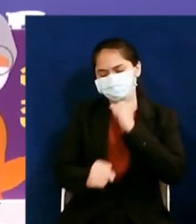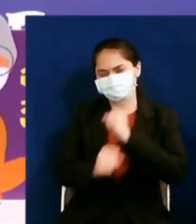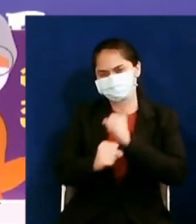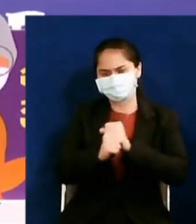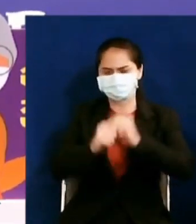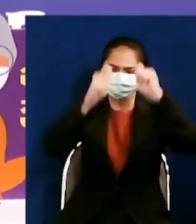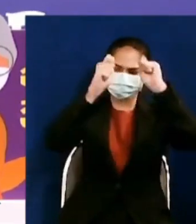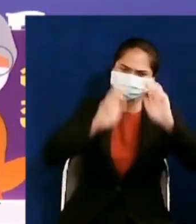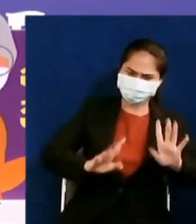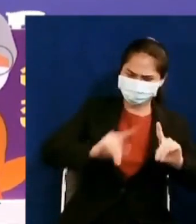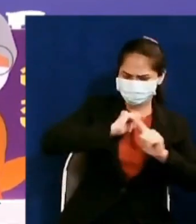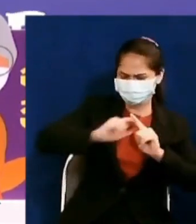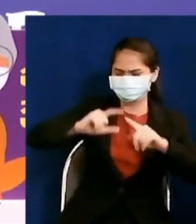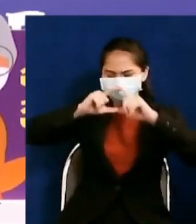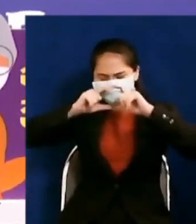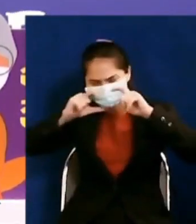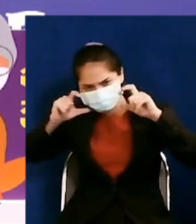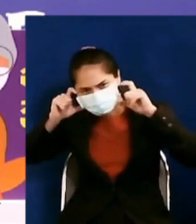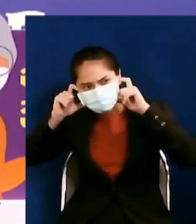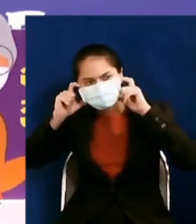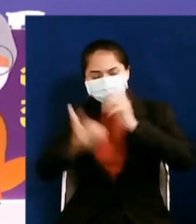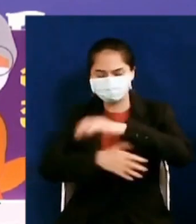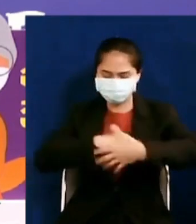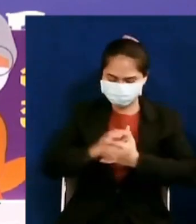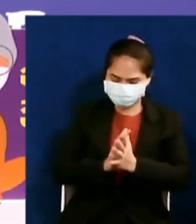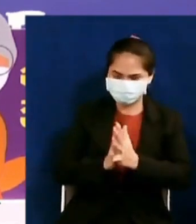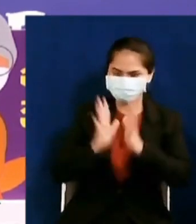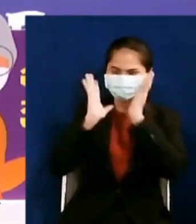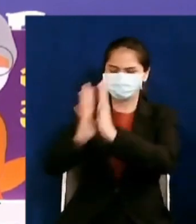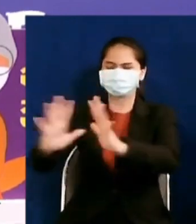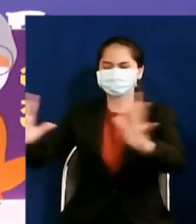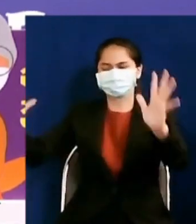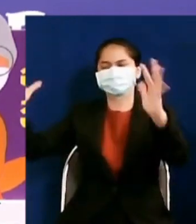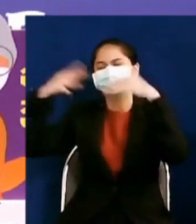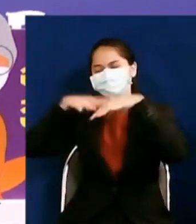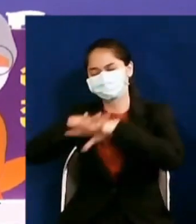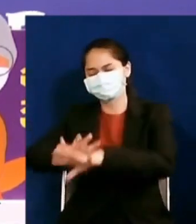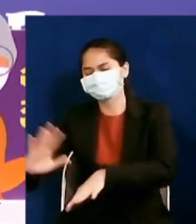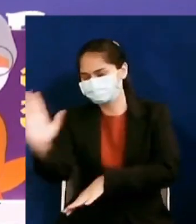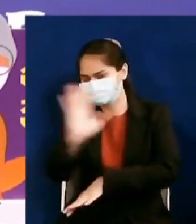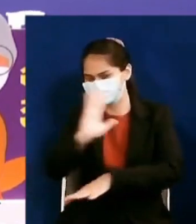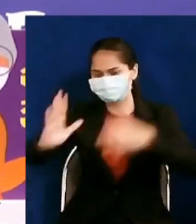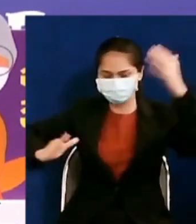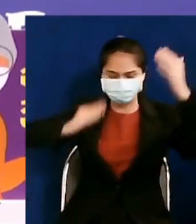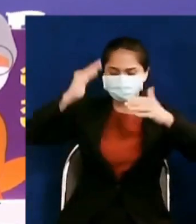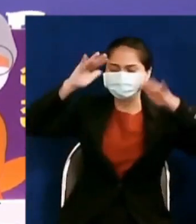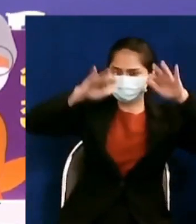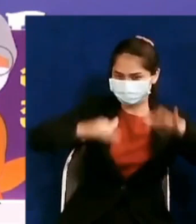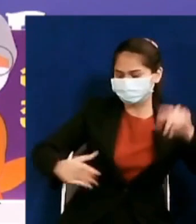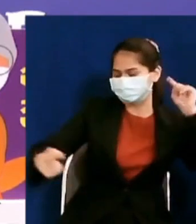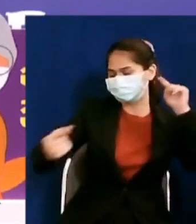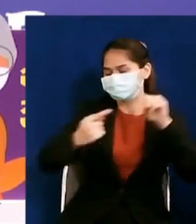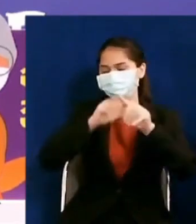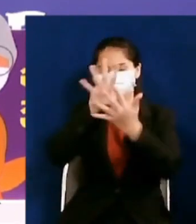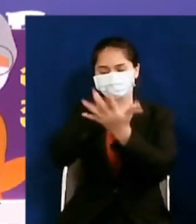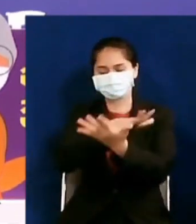าแล้วก็มีคลัสเตอร์บางกลุ่มที่ตำแหน่งยีนเนี่ยมันพอเกิดขึ้นแล้วเนี่ยอาจจะไปติดกับเซลล์สูงขึ้นแล้วก็แพร่เชื้อได้เร็วขึ้นนะค